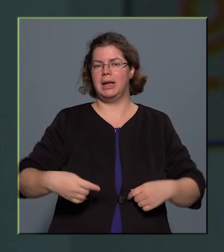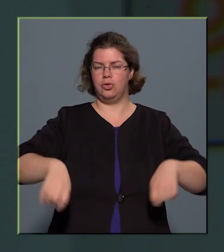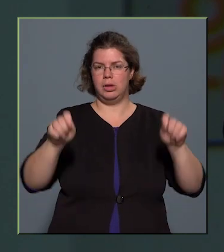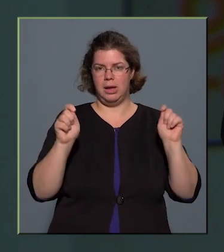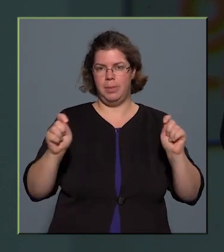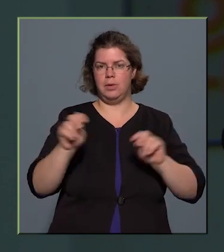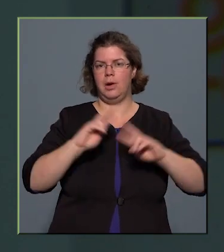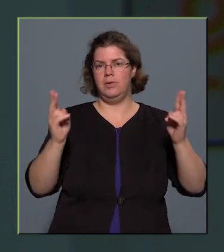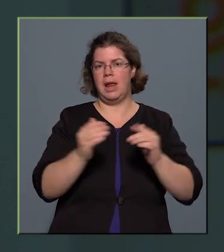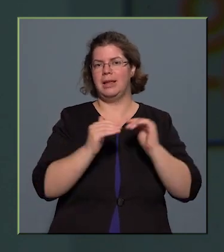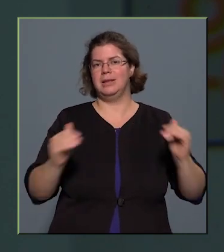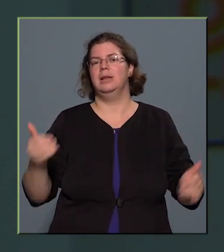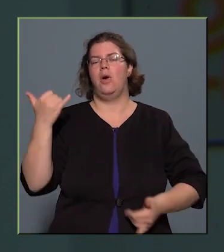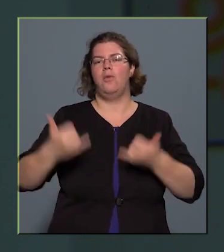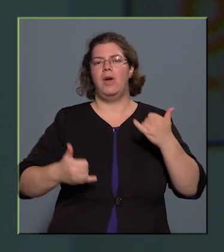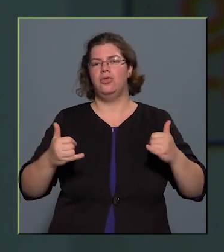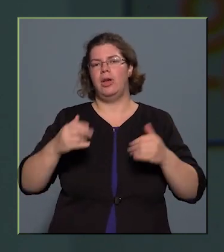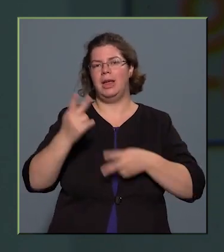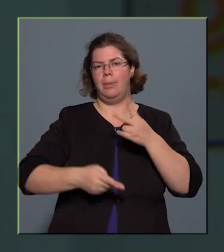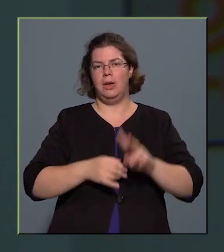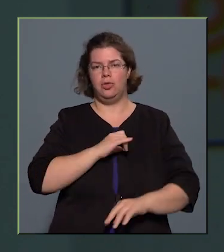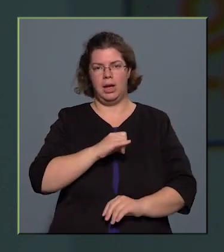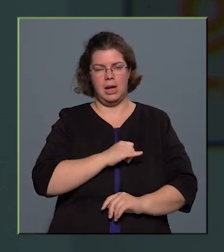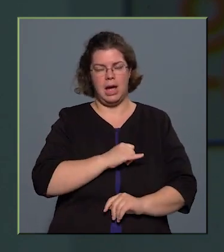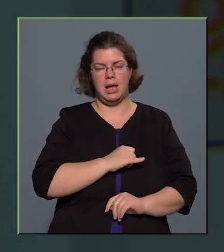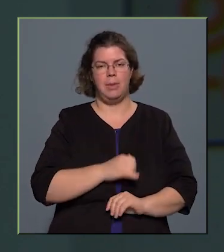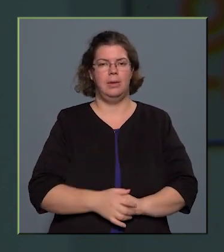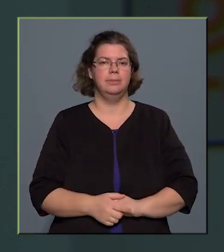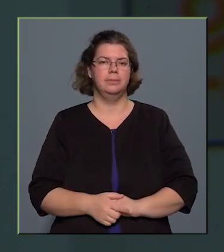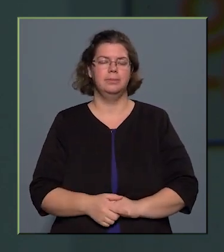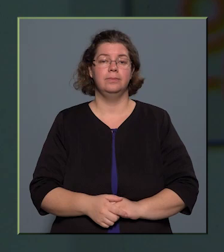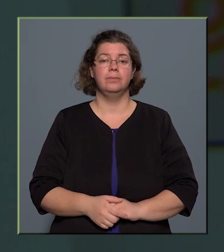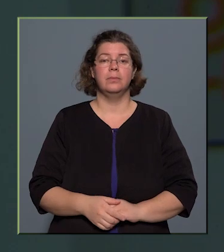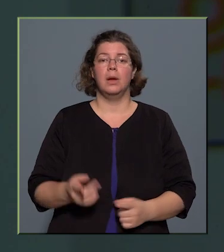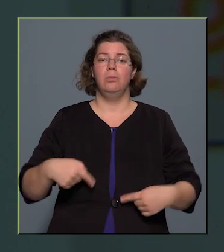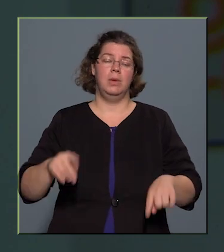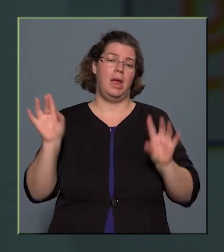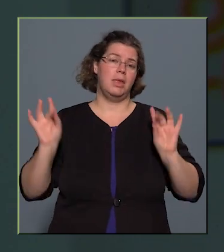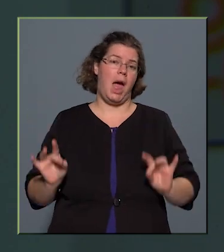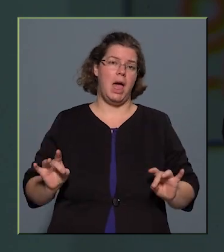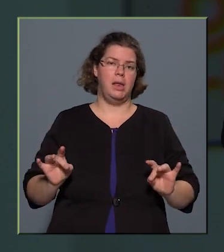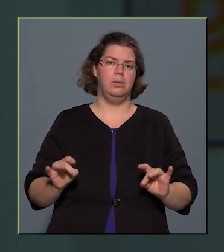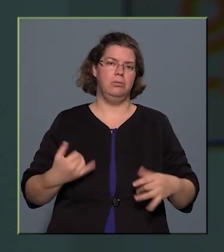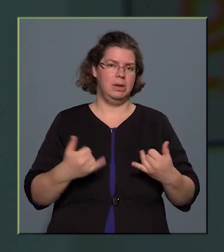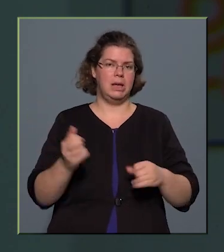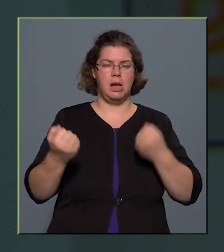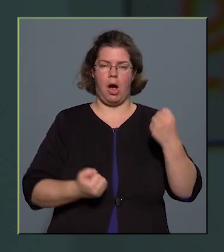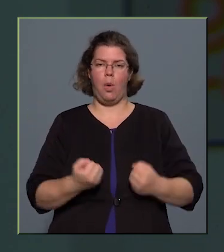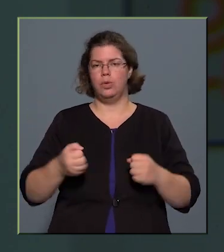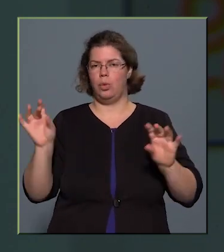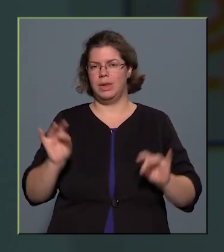a világszintű versenyképesség érdekében. Ugye a mi gyárunk az szinte minden